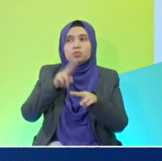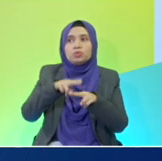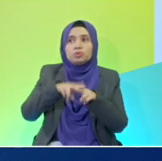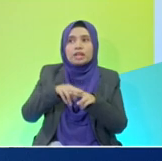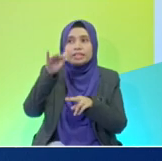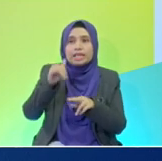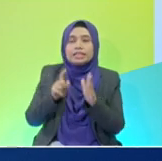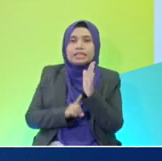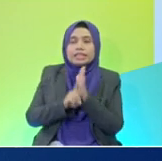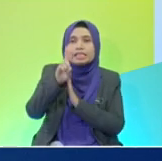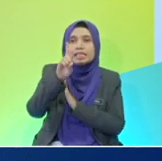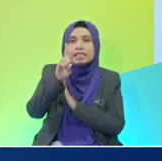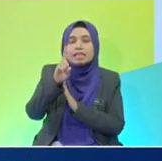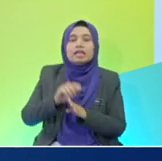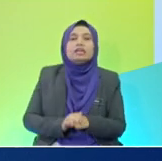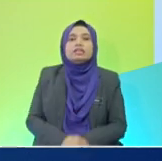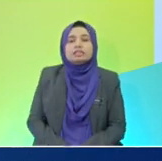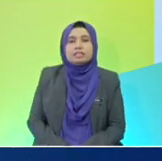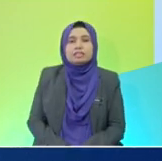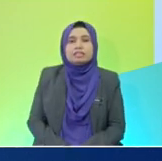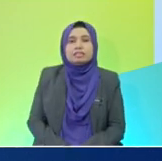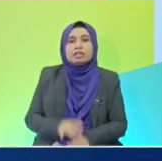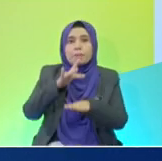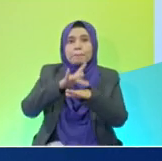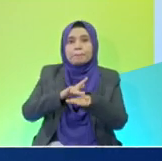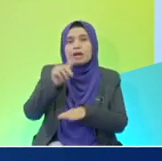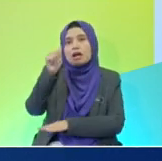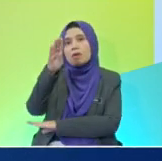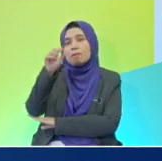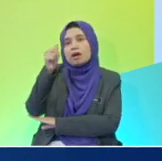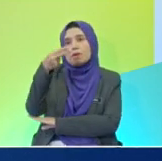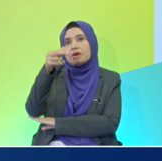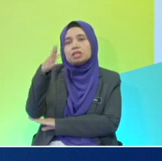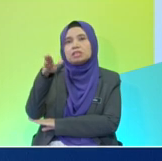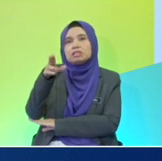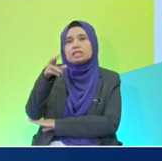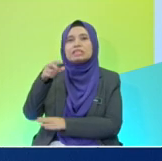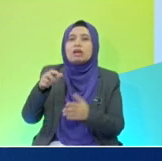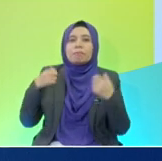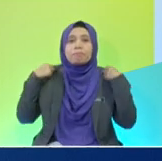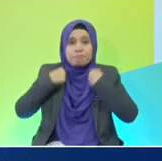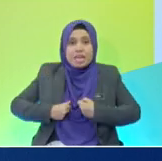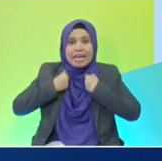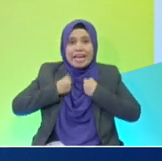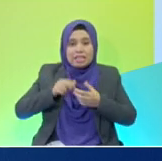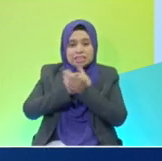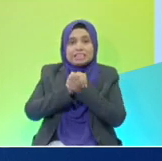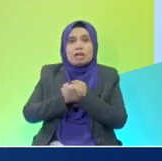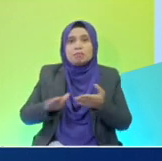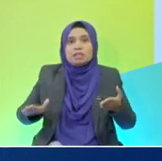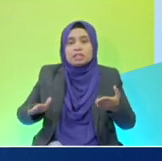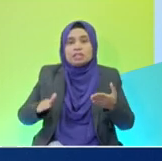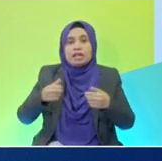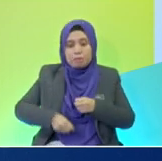tapi dalam bahasa murid belajar adalah Abah Abah Oke jika ini lu adalah kedudukan yang tinggi